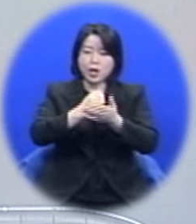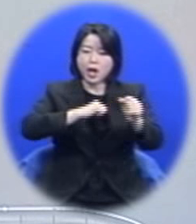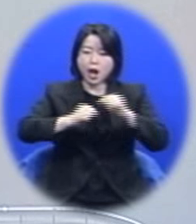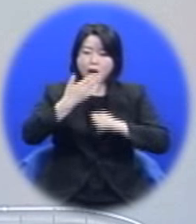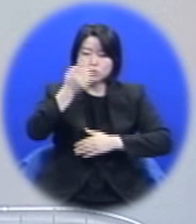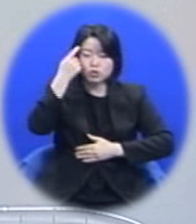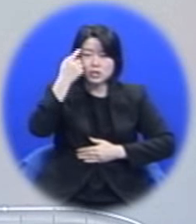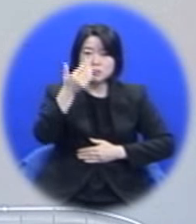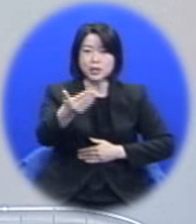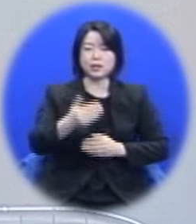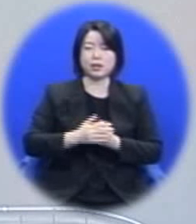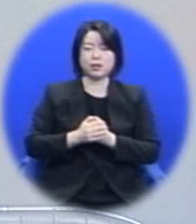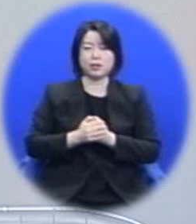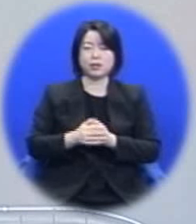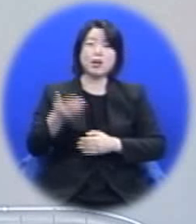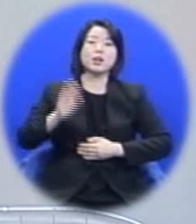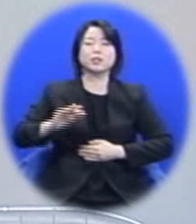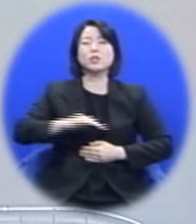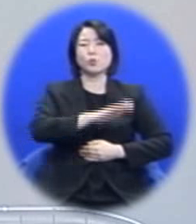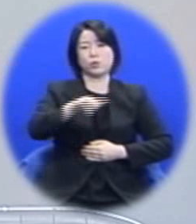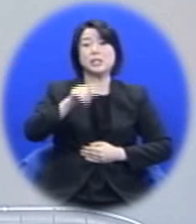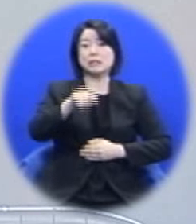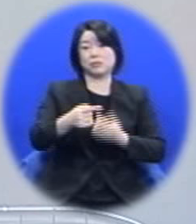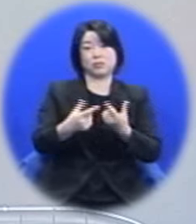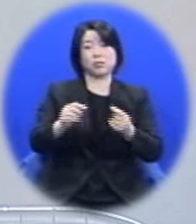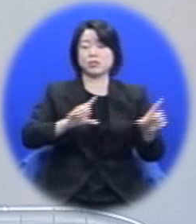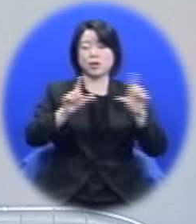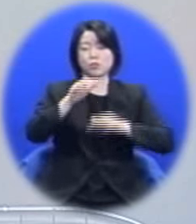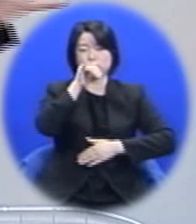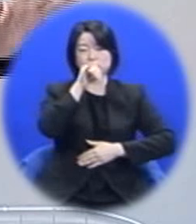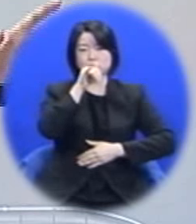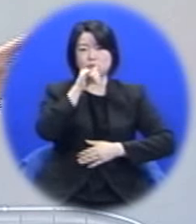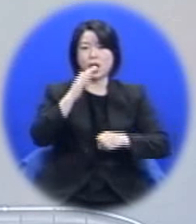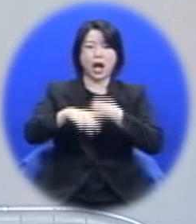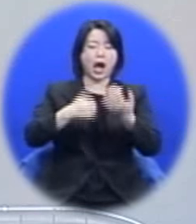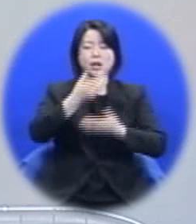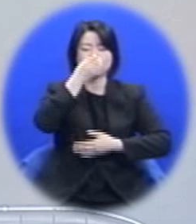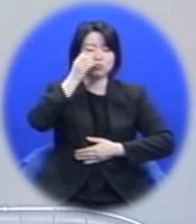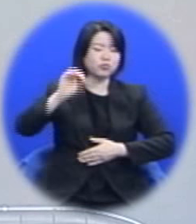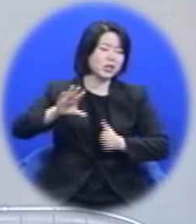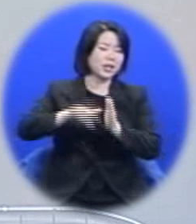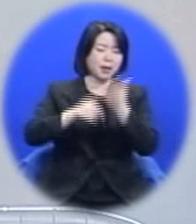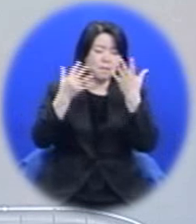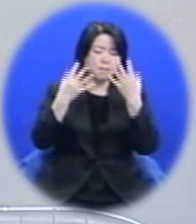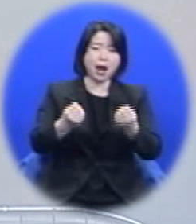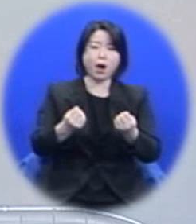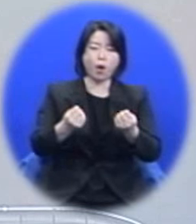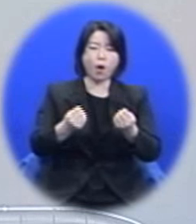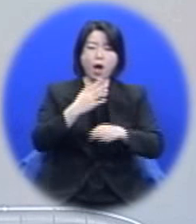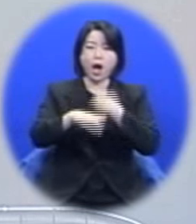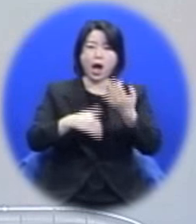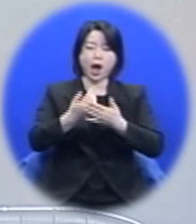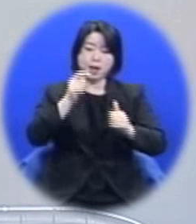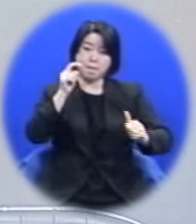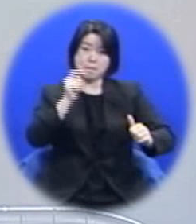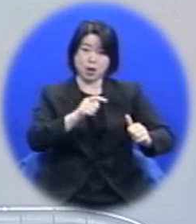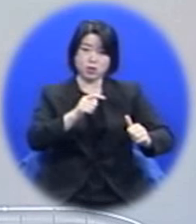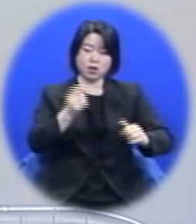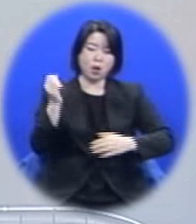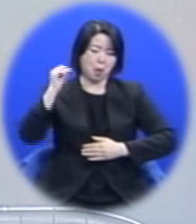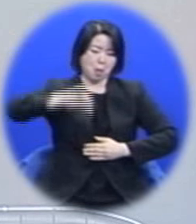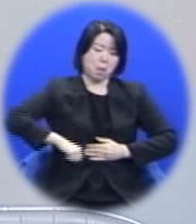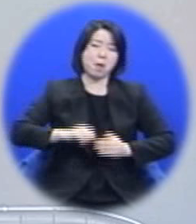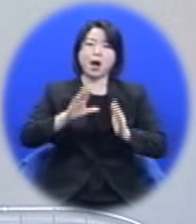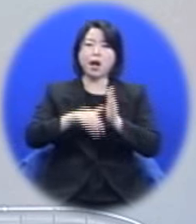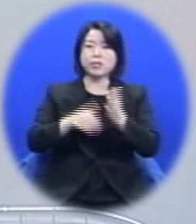있겠습니까? 그런데 우리는 그렇게 하고 삽니다. 하나님을 무시할 때도 많았고 하나님의 명령을 거역할